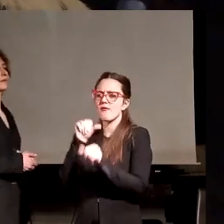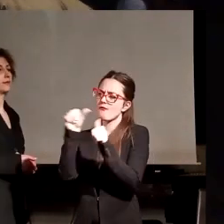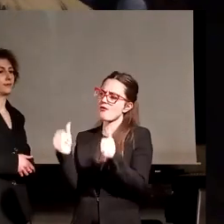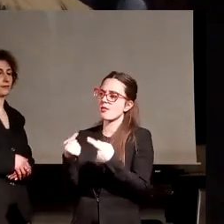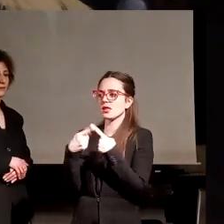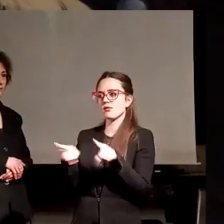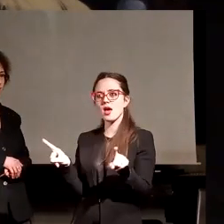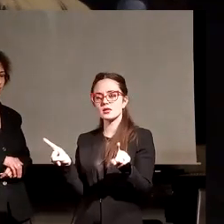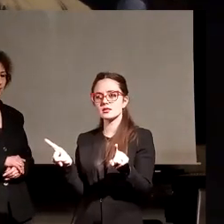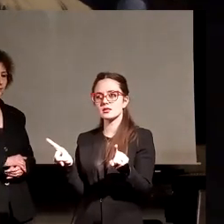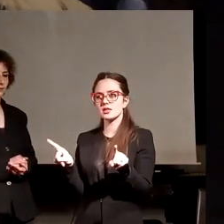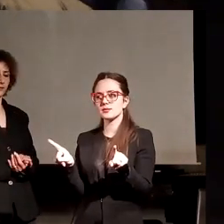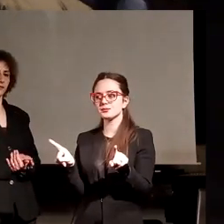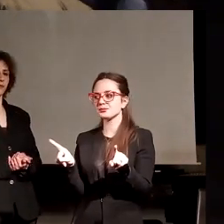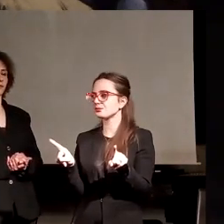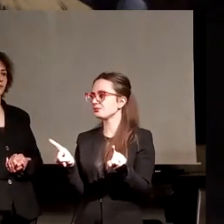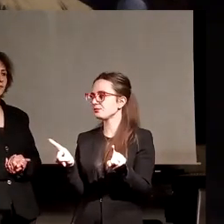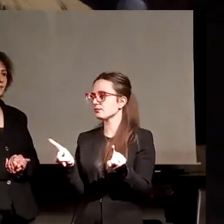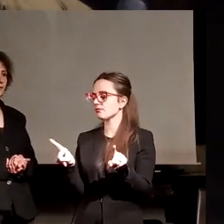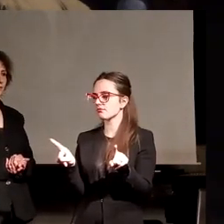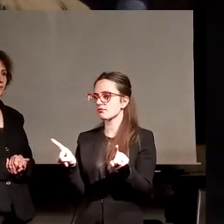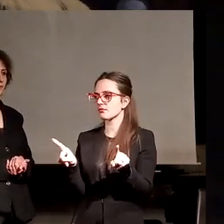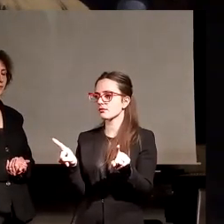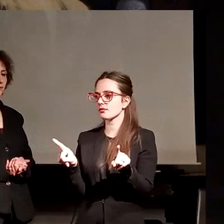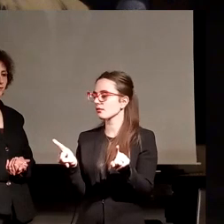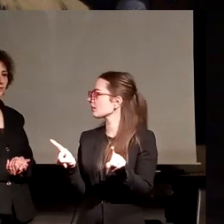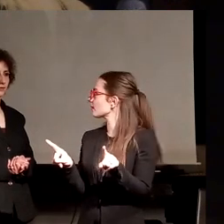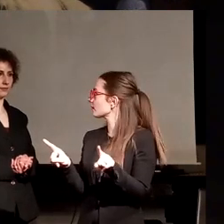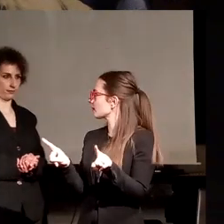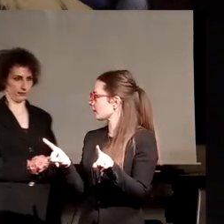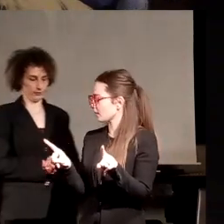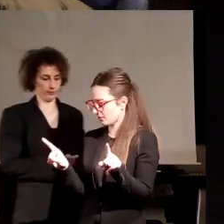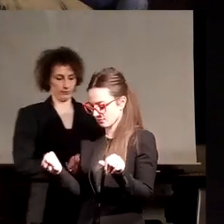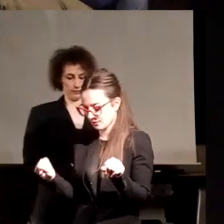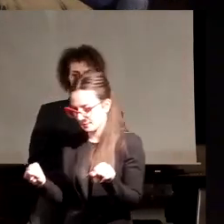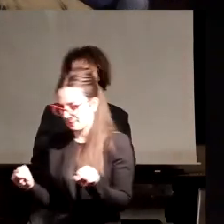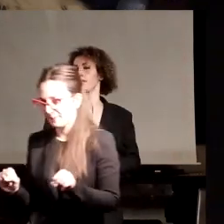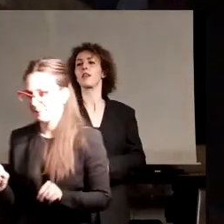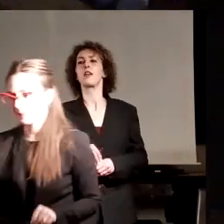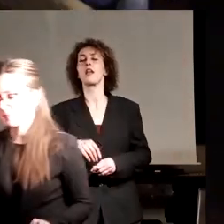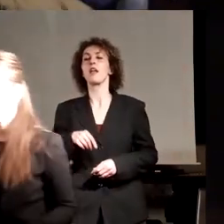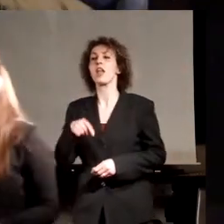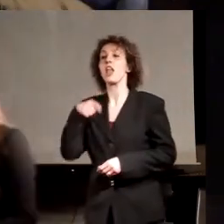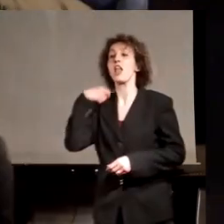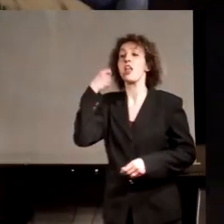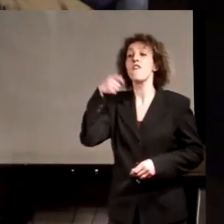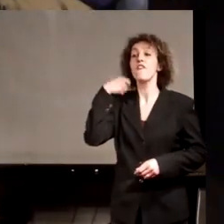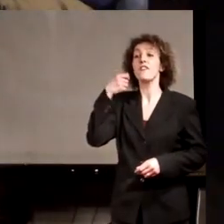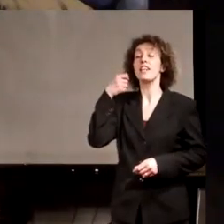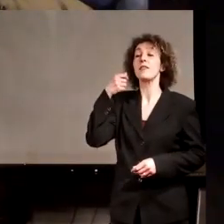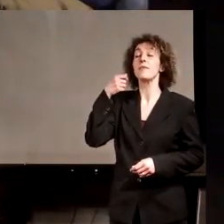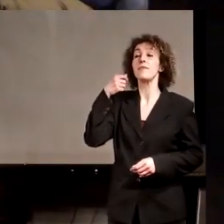per dire anche un film straordinario ma pur funzionale come il silenzio degli innocenti